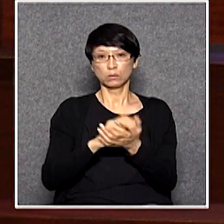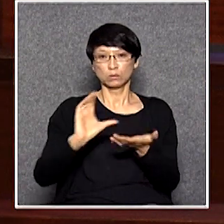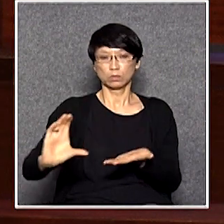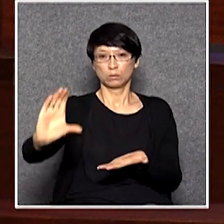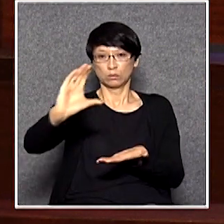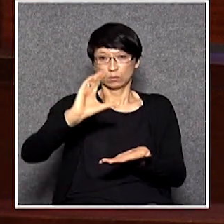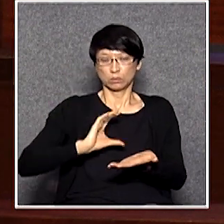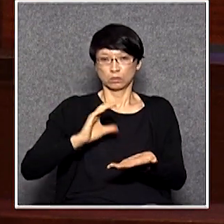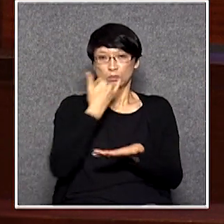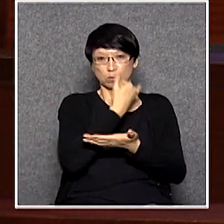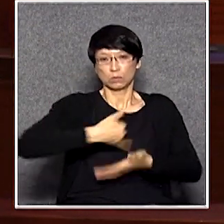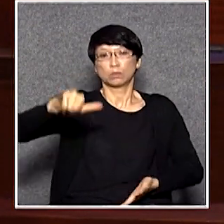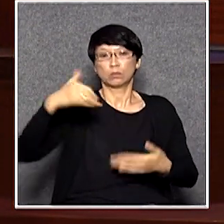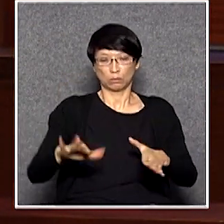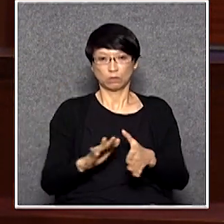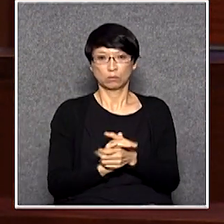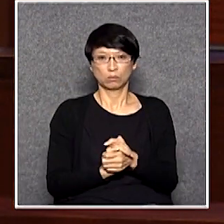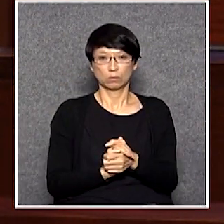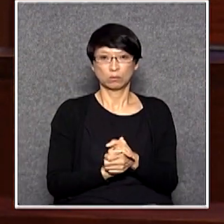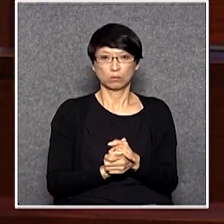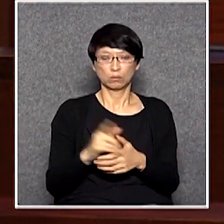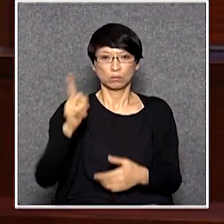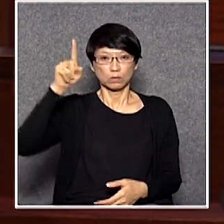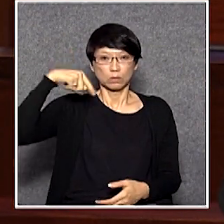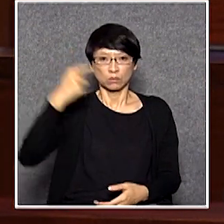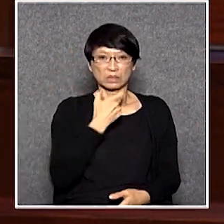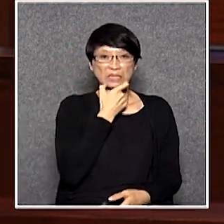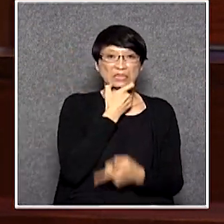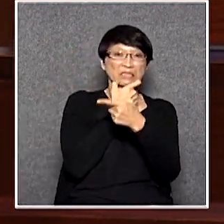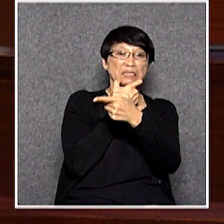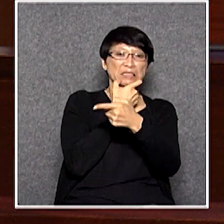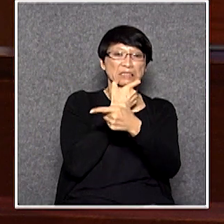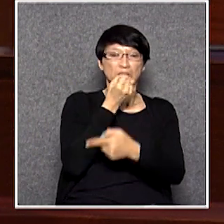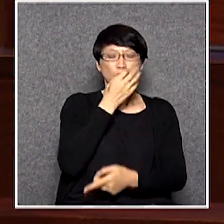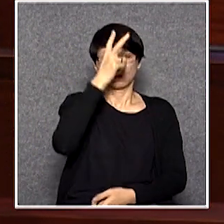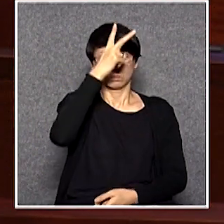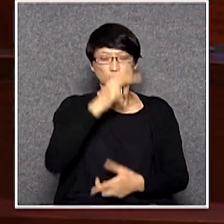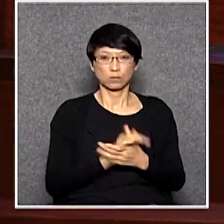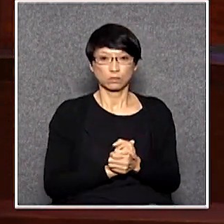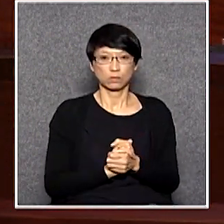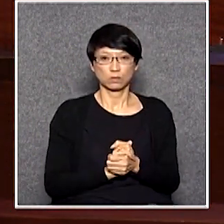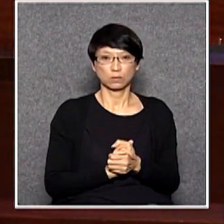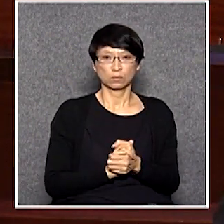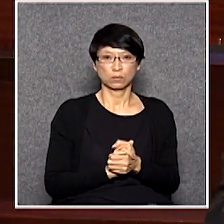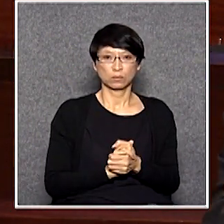睬你都傻，真係，跟住可能喺美國笑你香港政府添啊，已經喺度，係嘛？